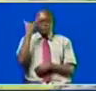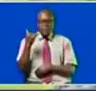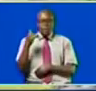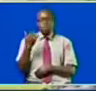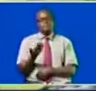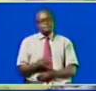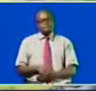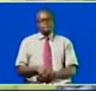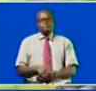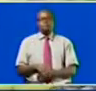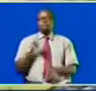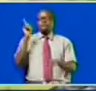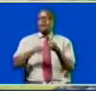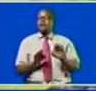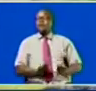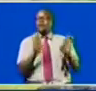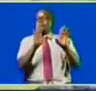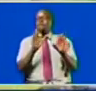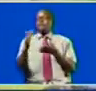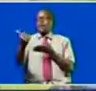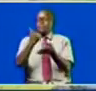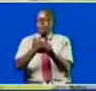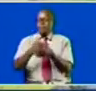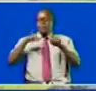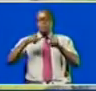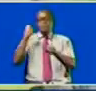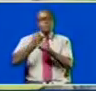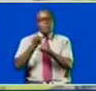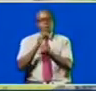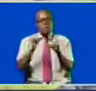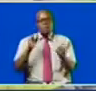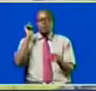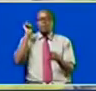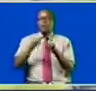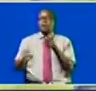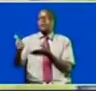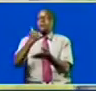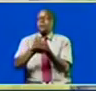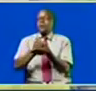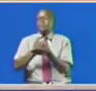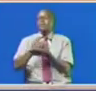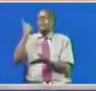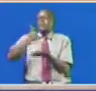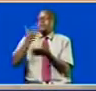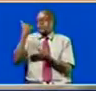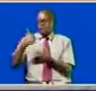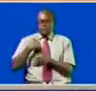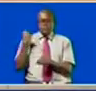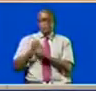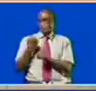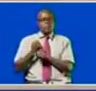kulingana na siwezi jiajiriwa kazi kubwa, siwezi jiajiriwa ofisini manake kulingana na elimu yangu.